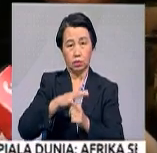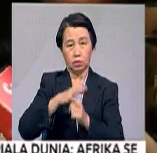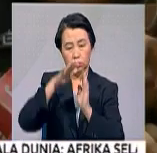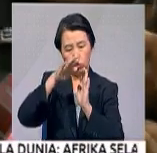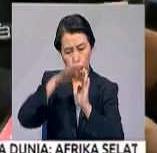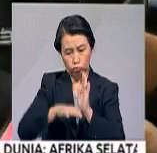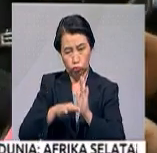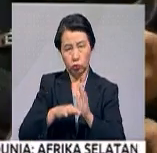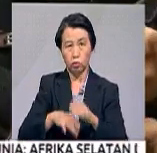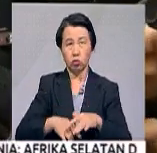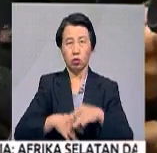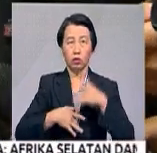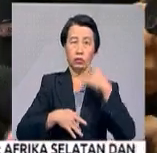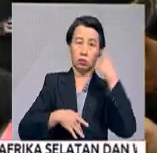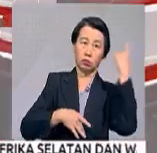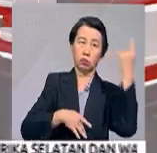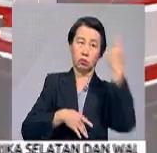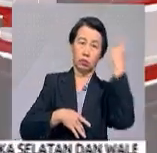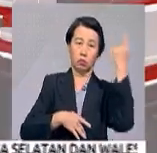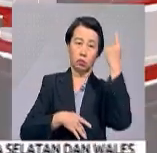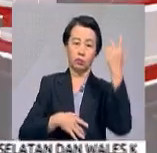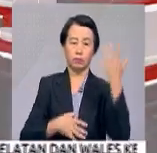Okay.